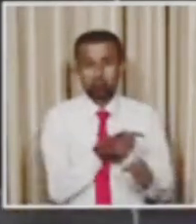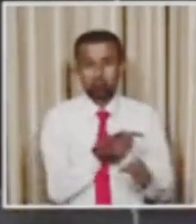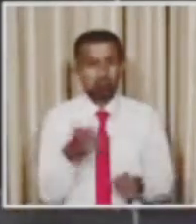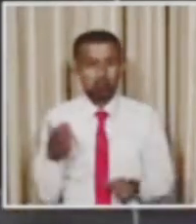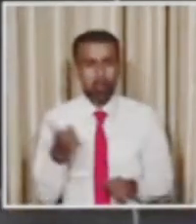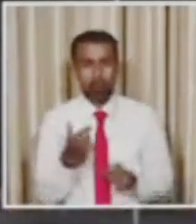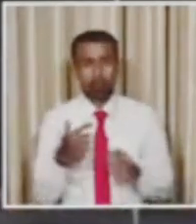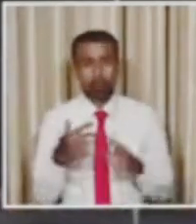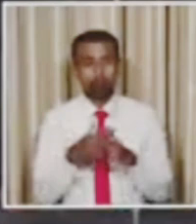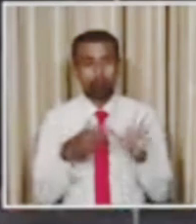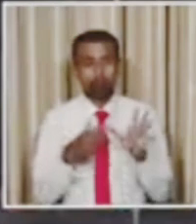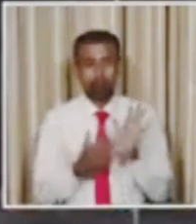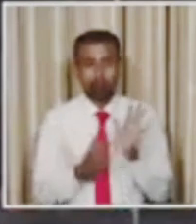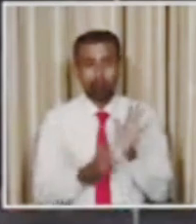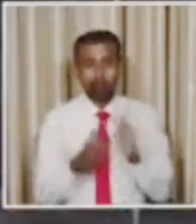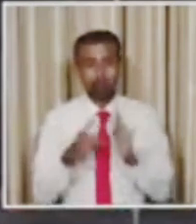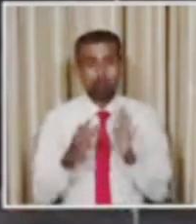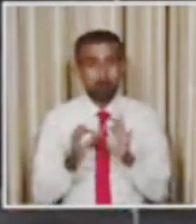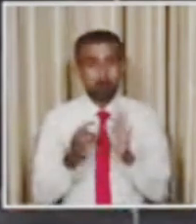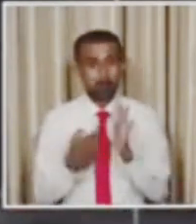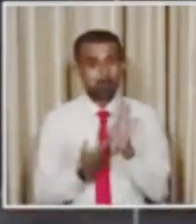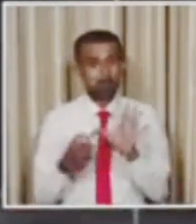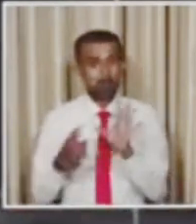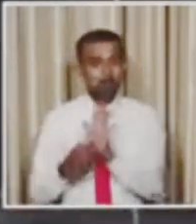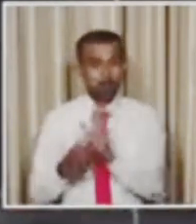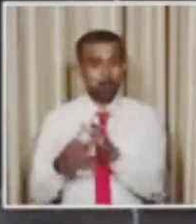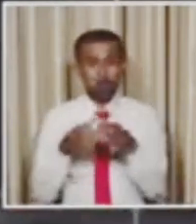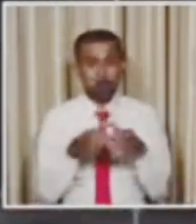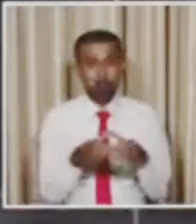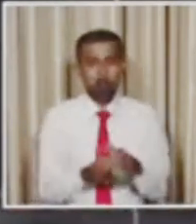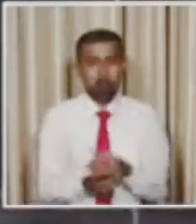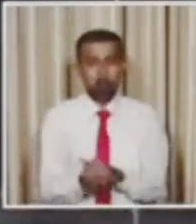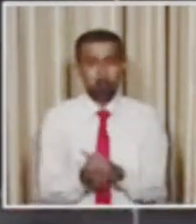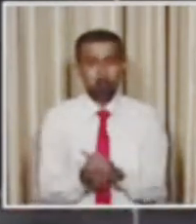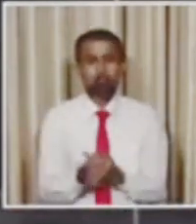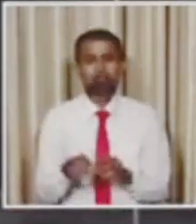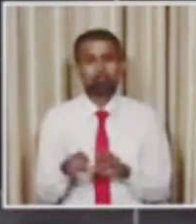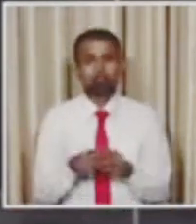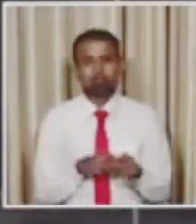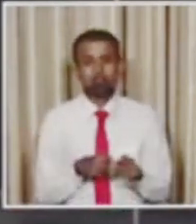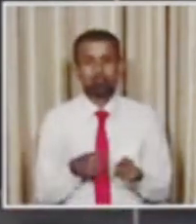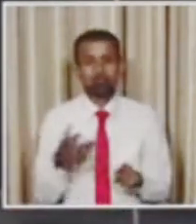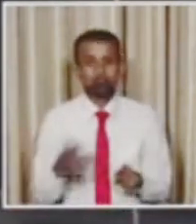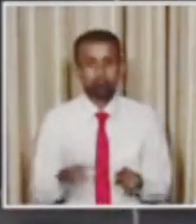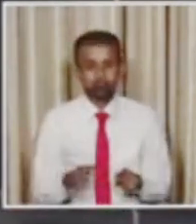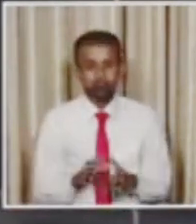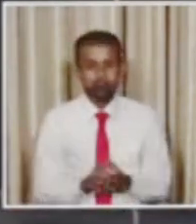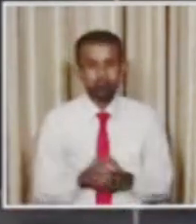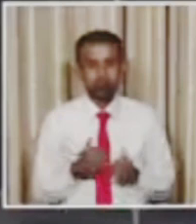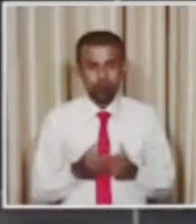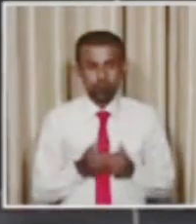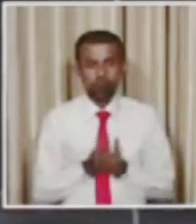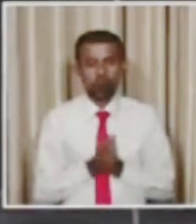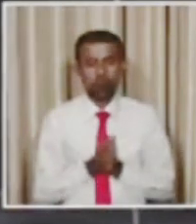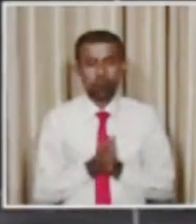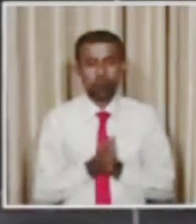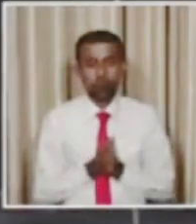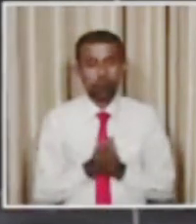වාම ලිබරල්වාදීන් ඉන්නේ, වාම ලිබරල්වාදීන් පවා දෙයකට කඩ යන තත්ත්වයකට පත් කරගෙන තින්නේ. තමන්ගේ ඒ